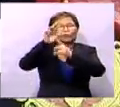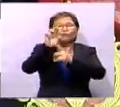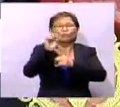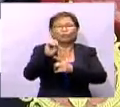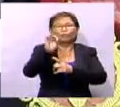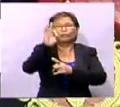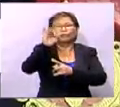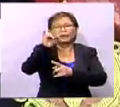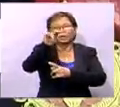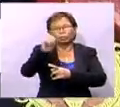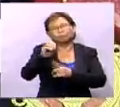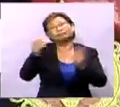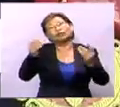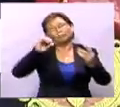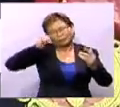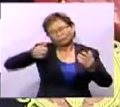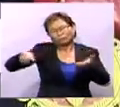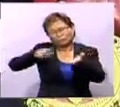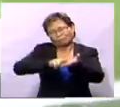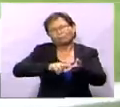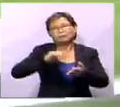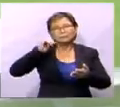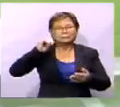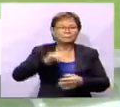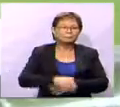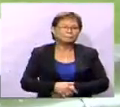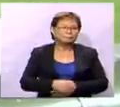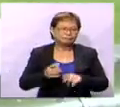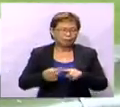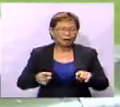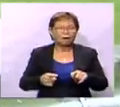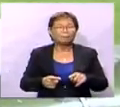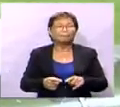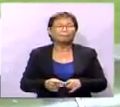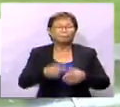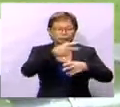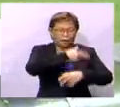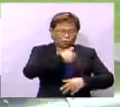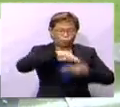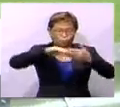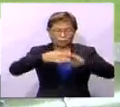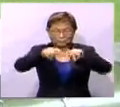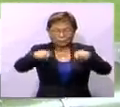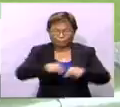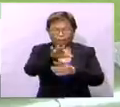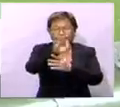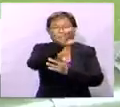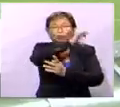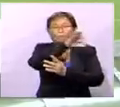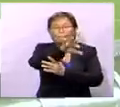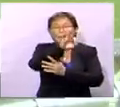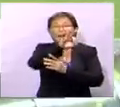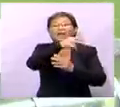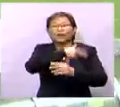insyaAllah hari besok dia akan sampai. Bagaimanapun, menurut sumber, Indonesia menjadi destinasi pilihan jurulatih Selangor